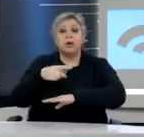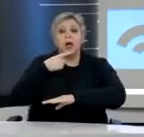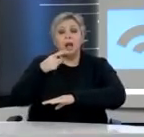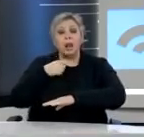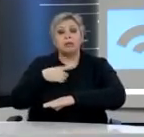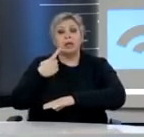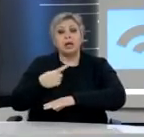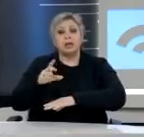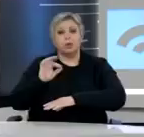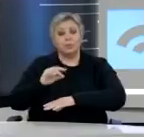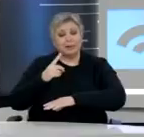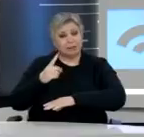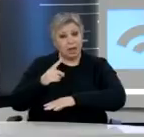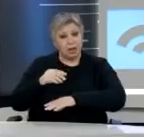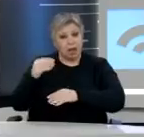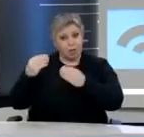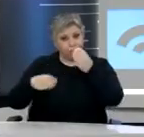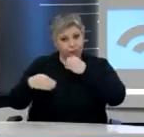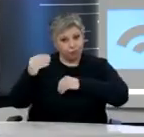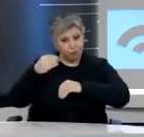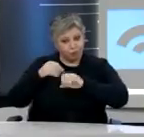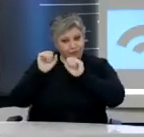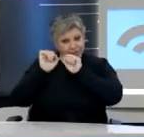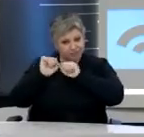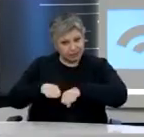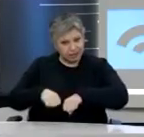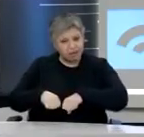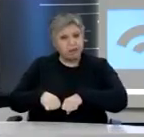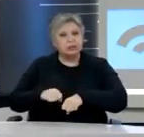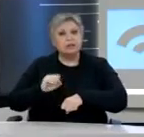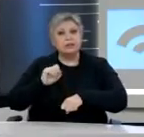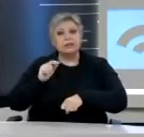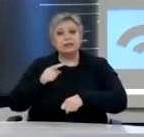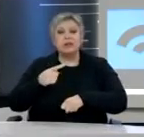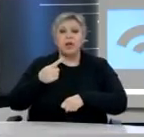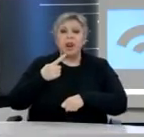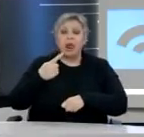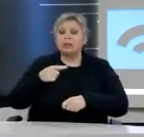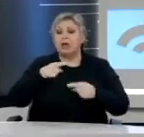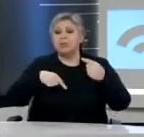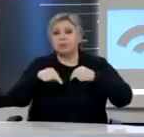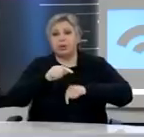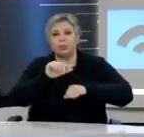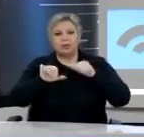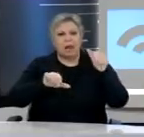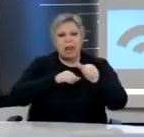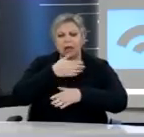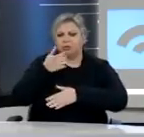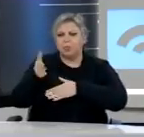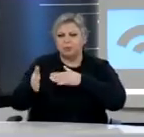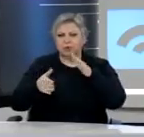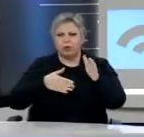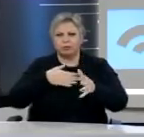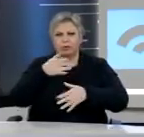με 151 βουλευτές, να κυβερνά, και μας λέτε έχετε 145 και δείτε τις επιτροπές, μην τυχόν τις αλλάξετε. Τη